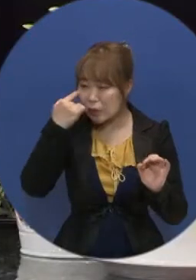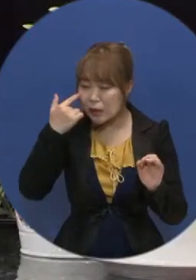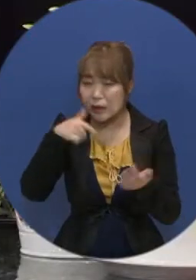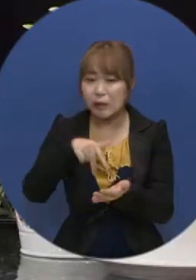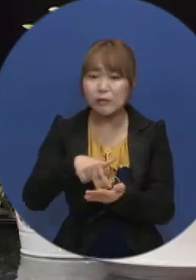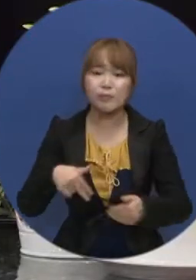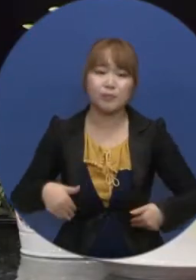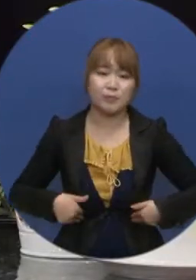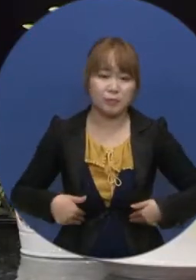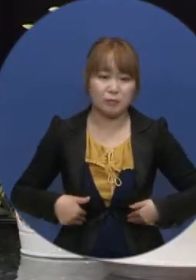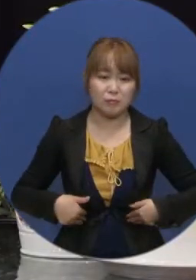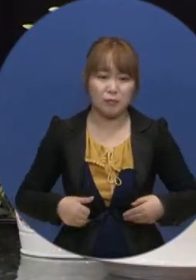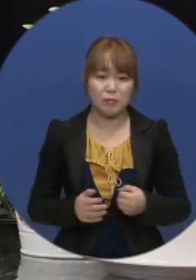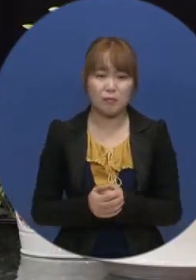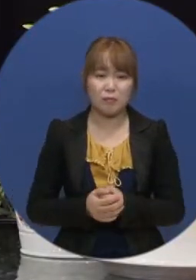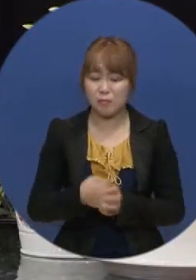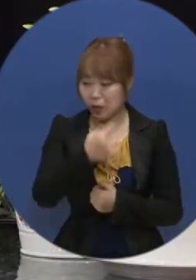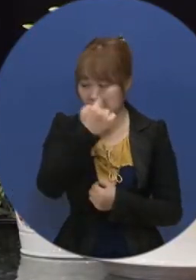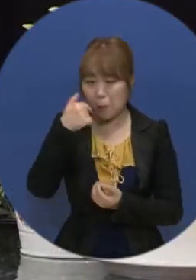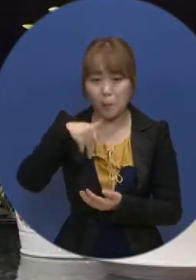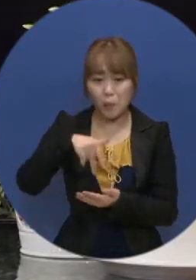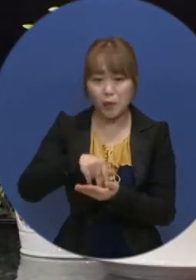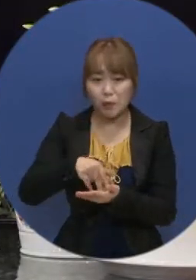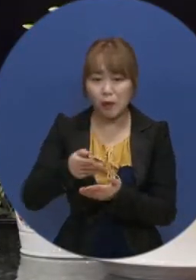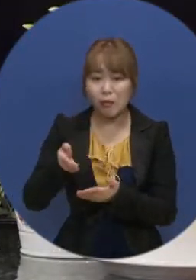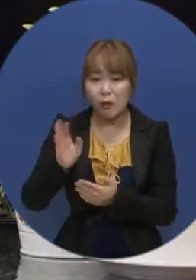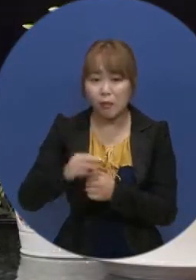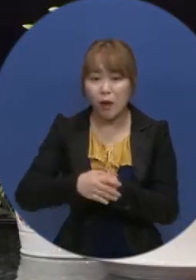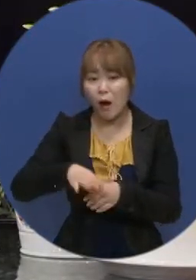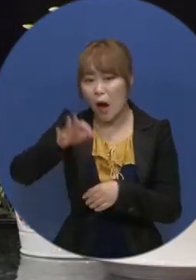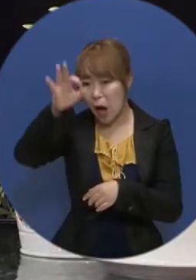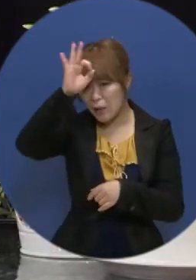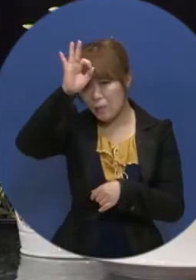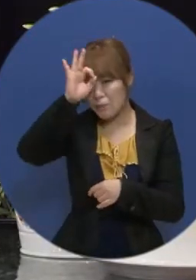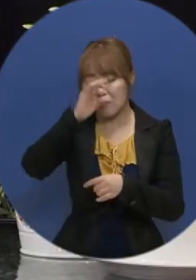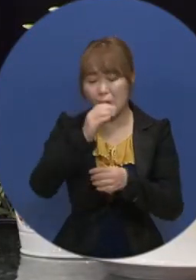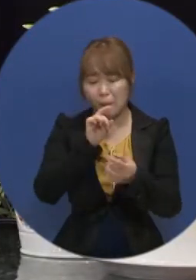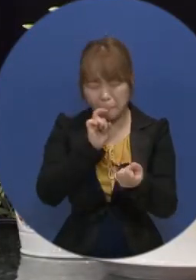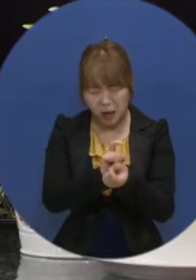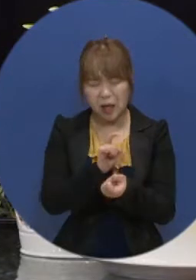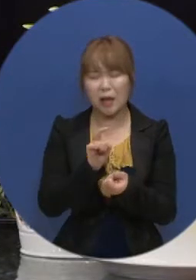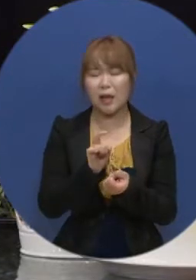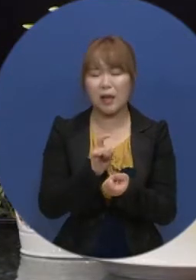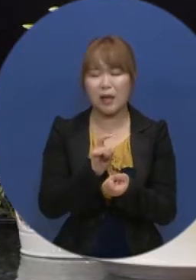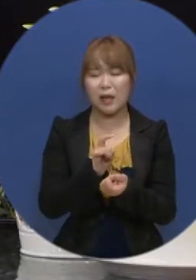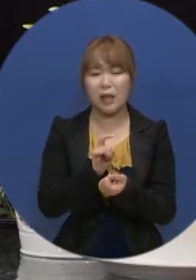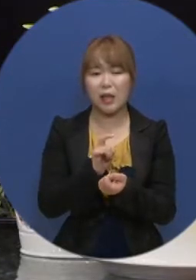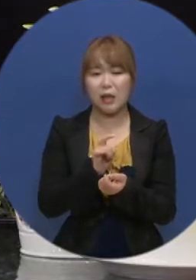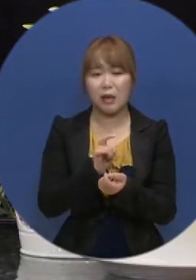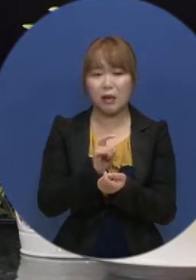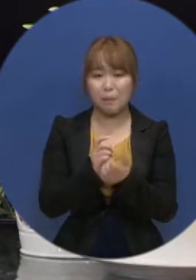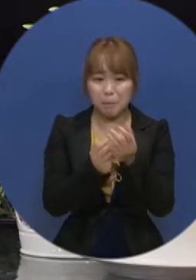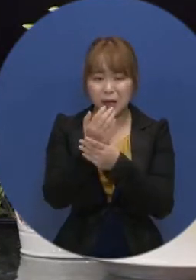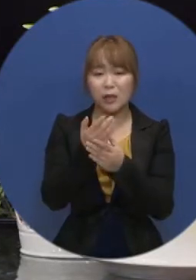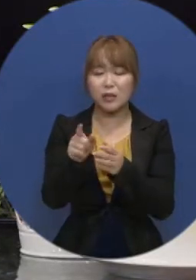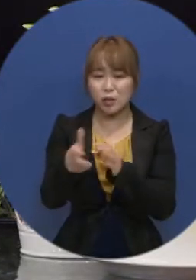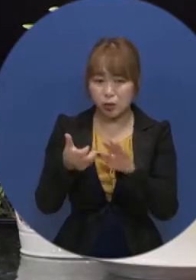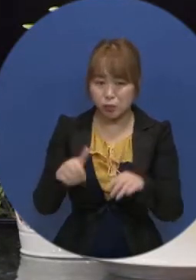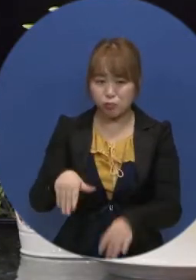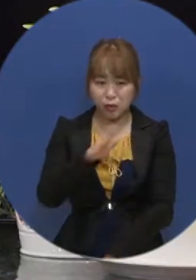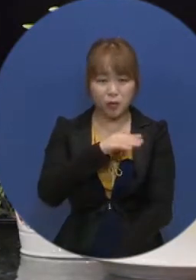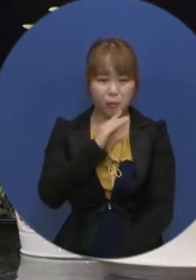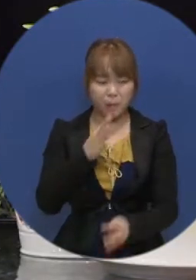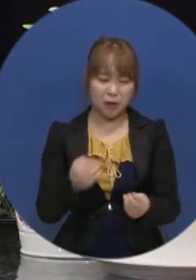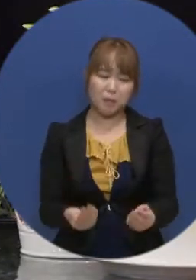네네. 보증을 섰는데 IMF 터져가지고 네. IMF 터지기 전에 우리가 상당히